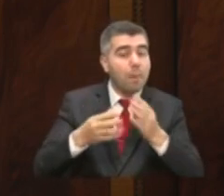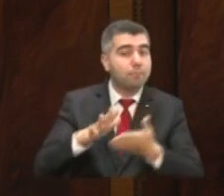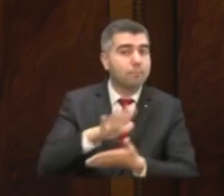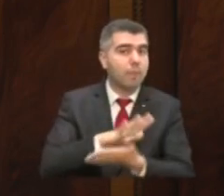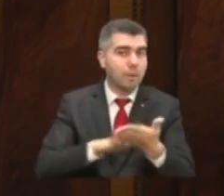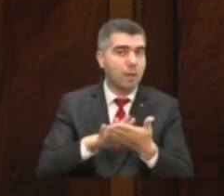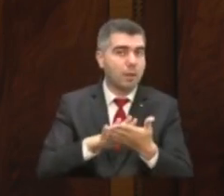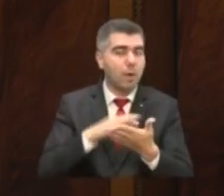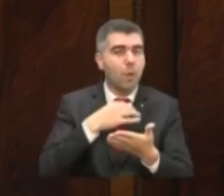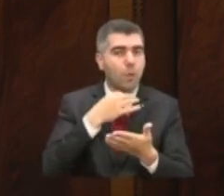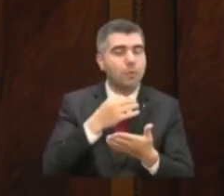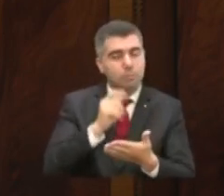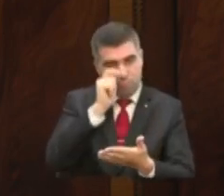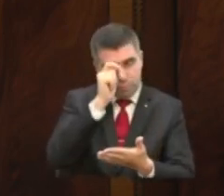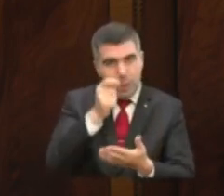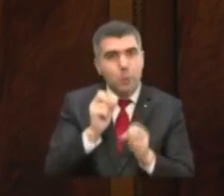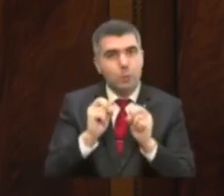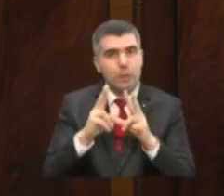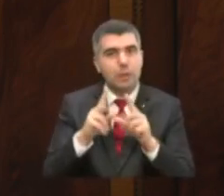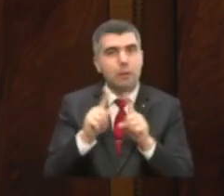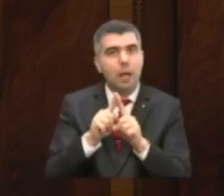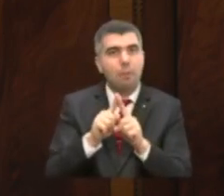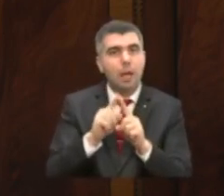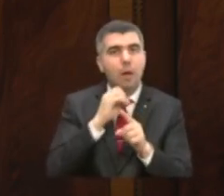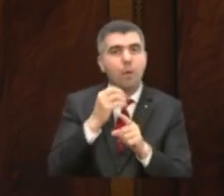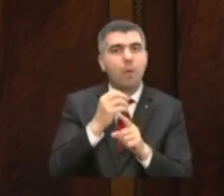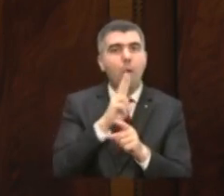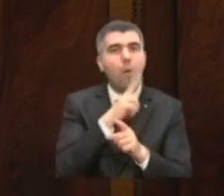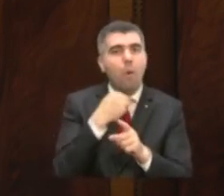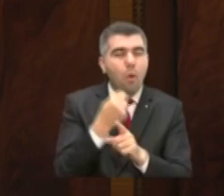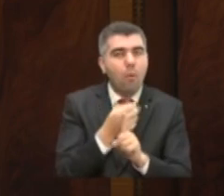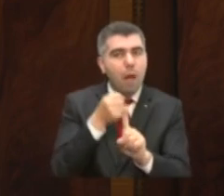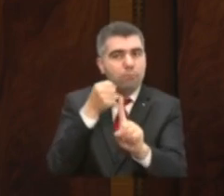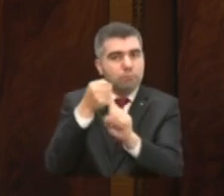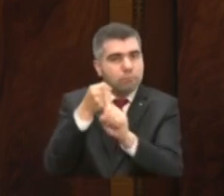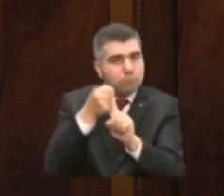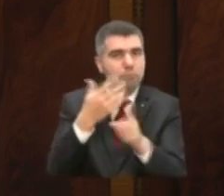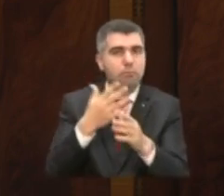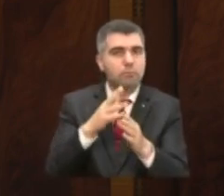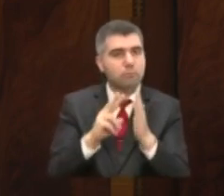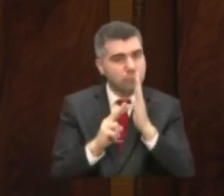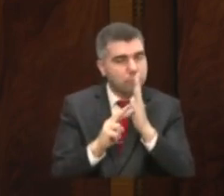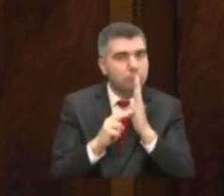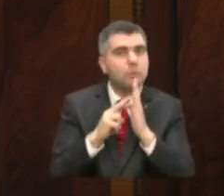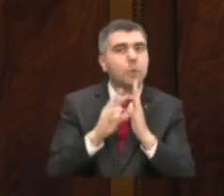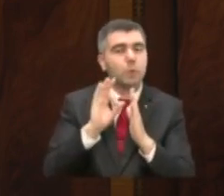الحكومة، وتجدر بنا الإشارة إلى أن البلاد تسير بخطى ثابتة نحو التقدم والازدهار،